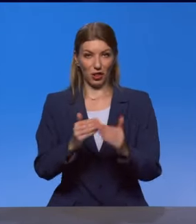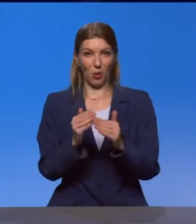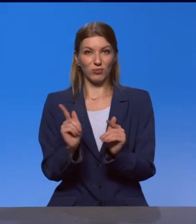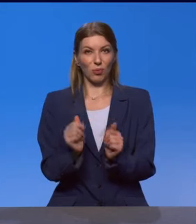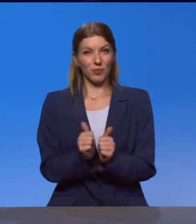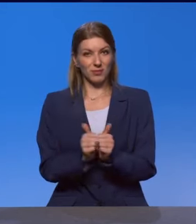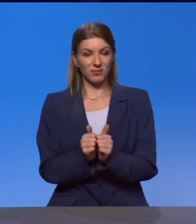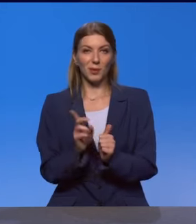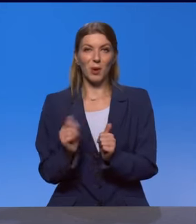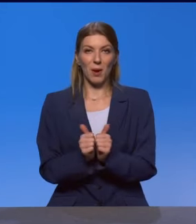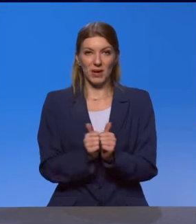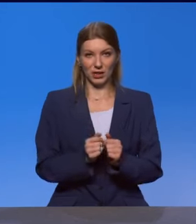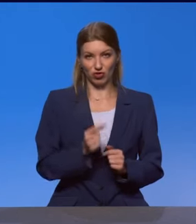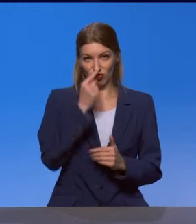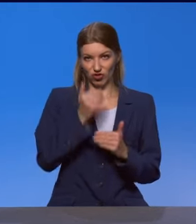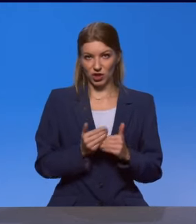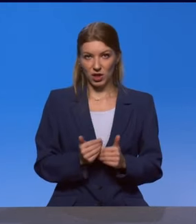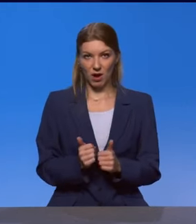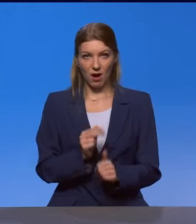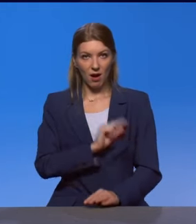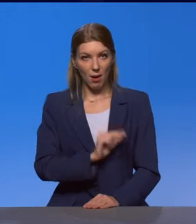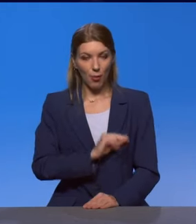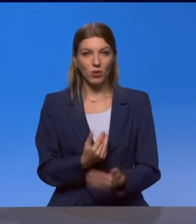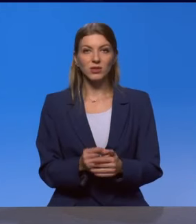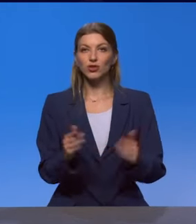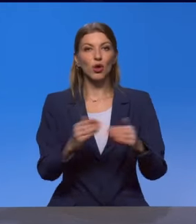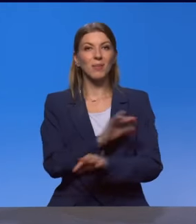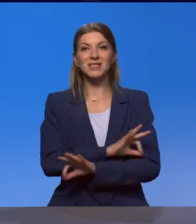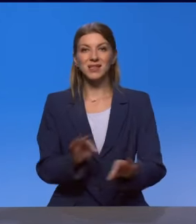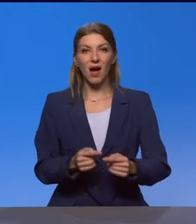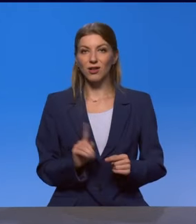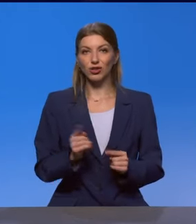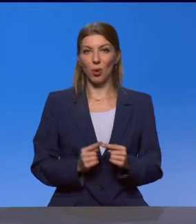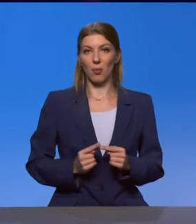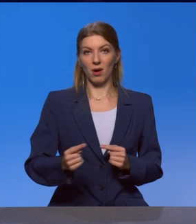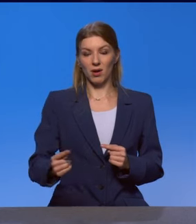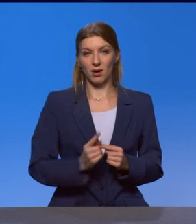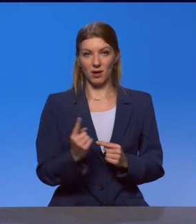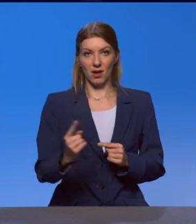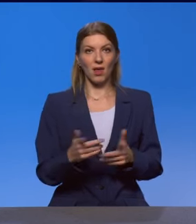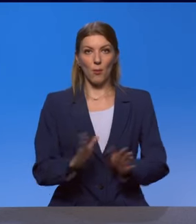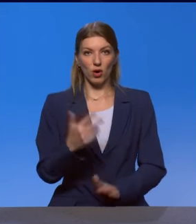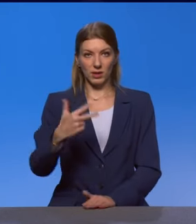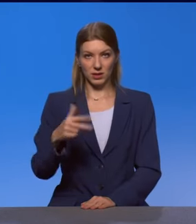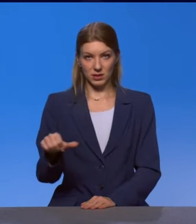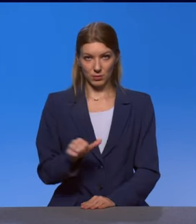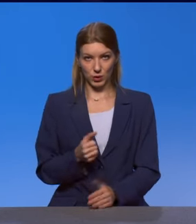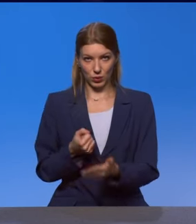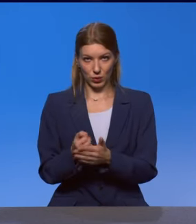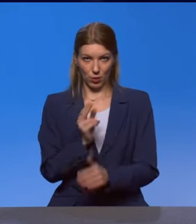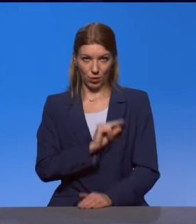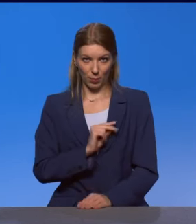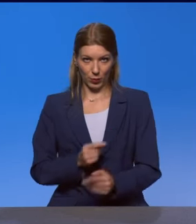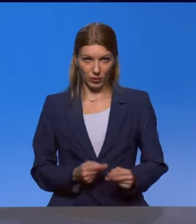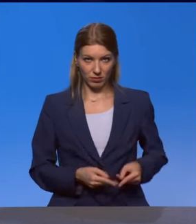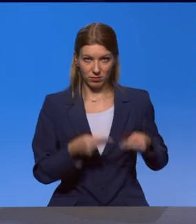работы. Вот идеальный дом, это от которого ехать не больше, чем 30 минут до работы, и у которого есть